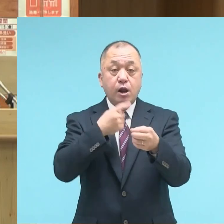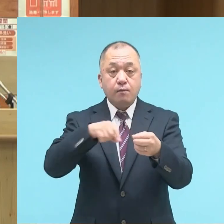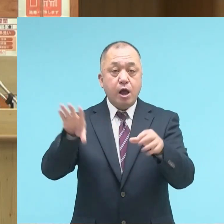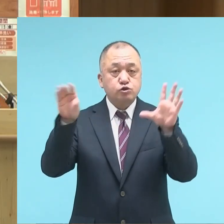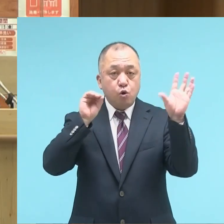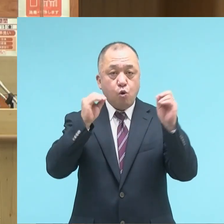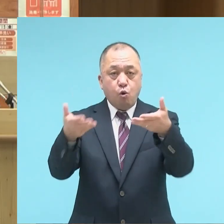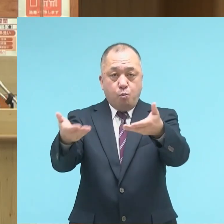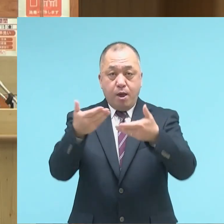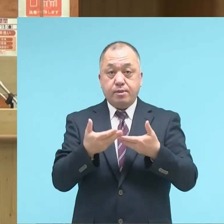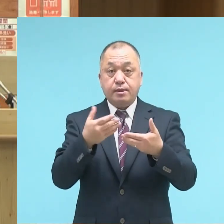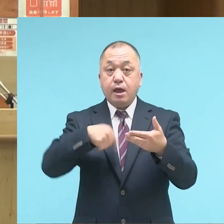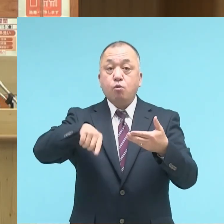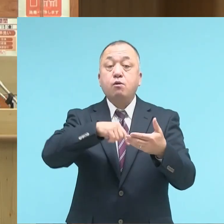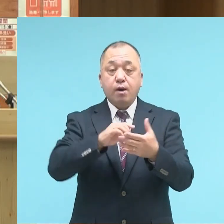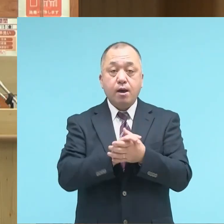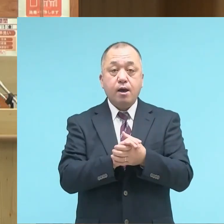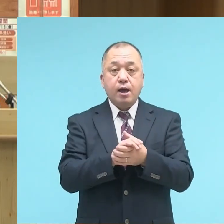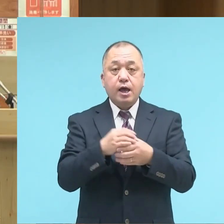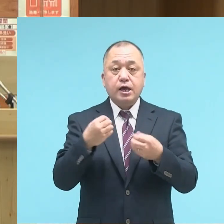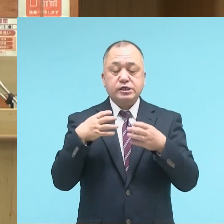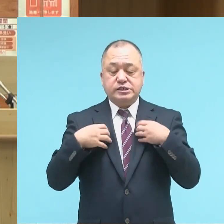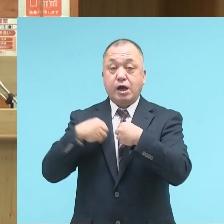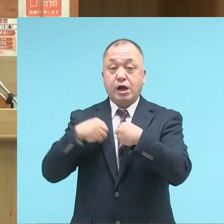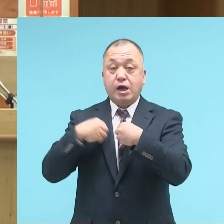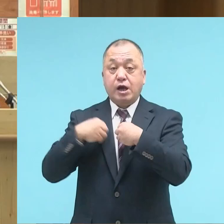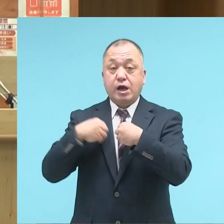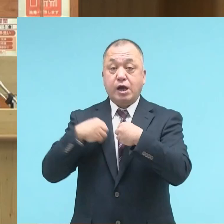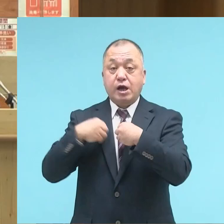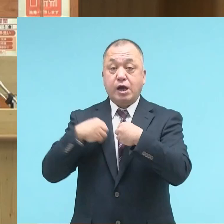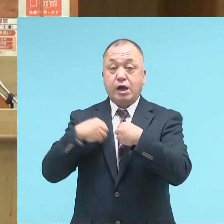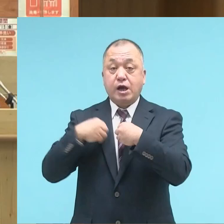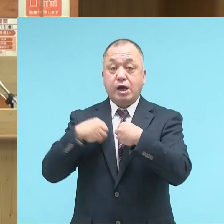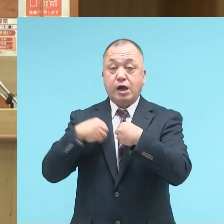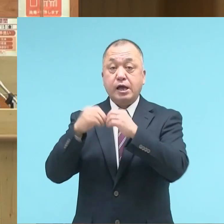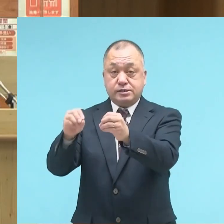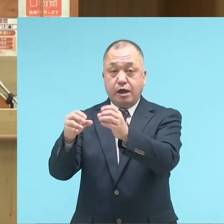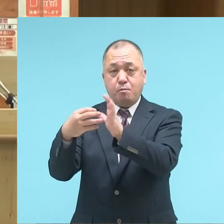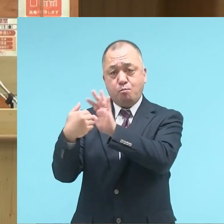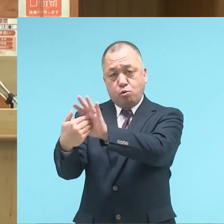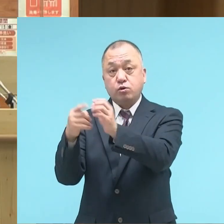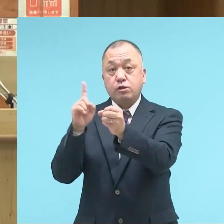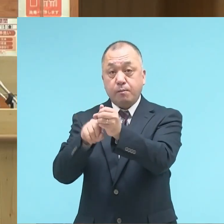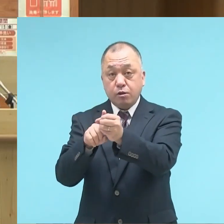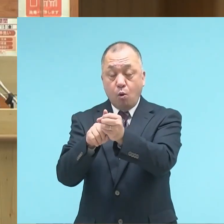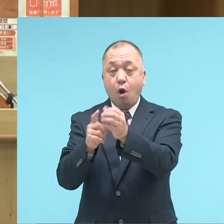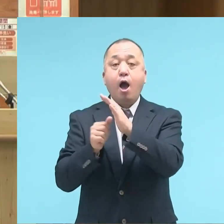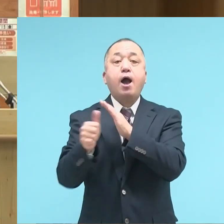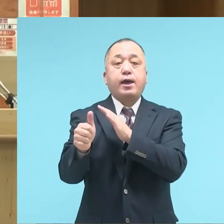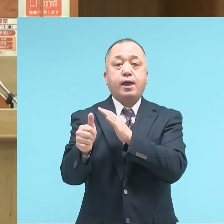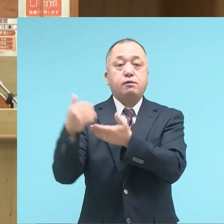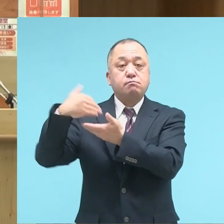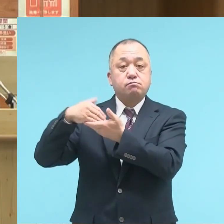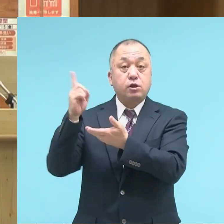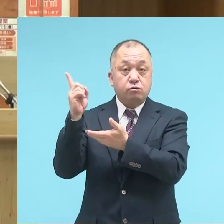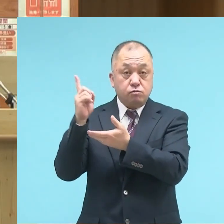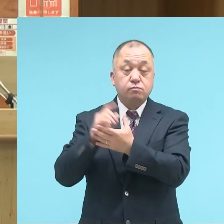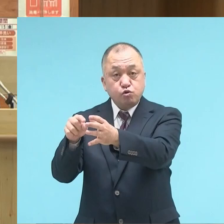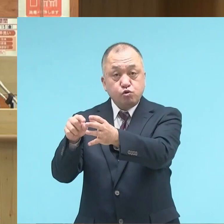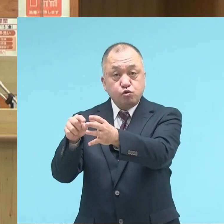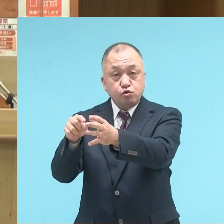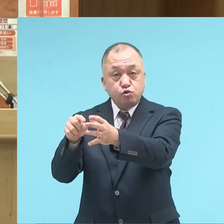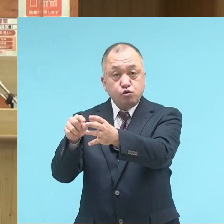リースでは市中感染拡大防止のための災害派遣であるということを謳っております。ですが、